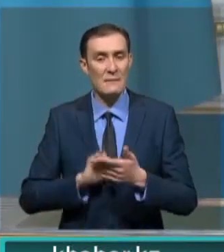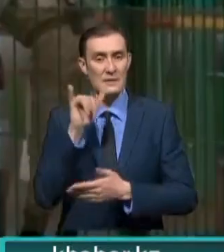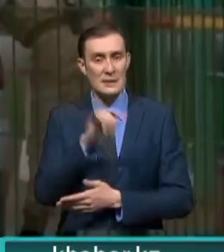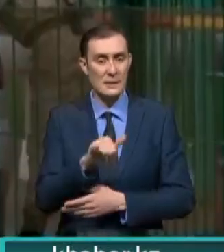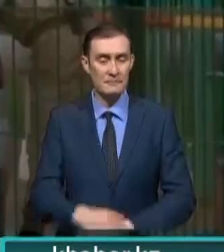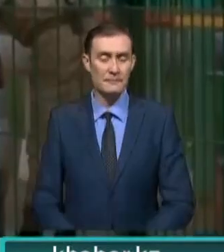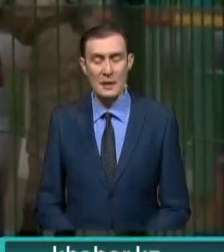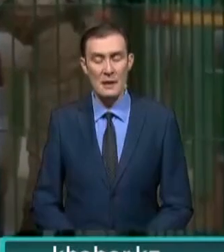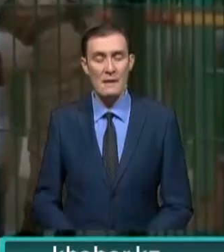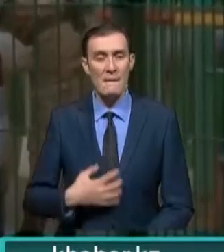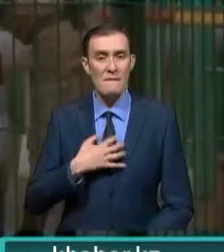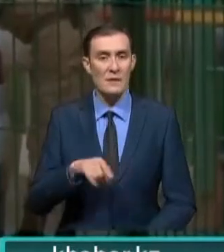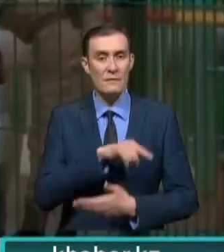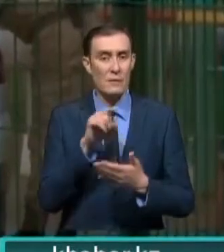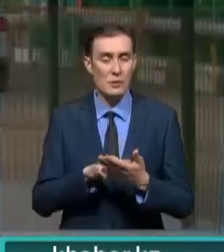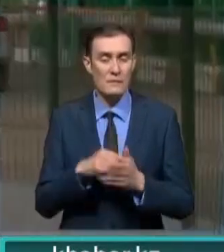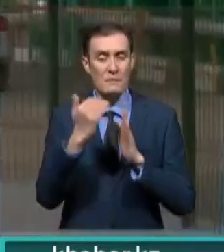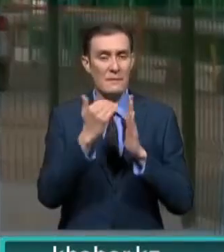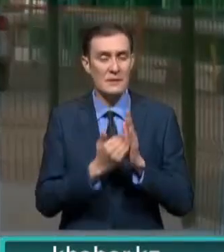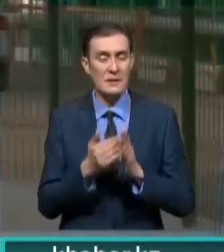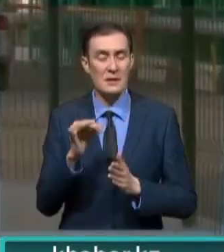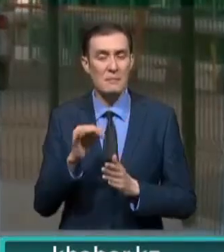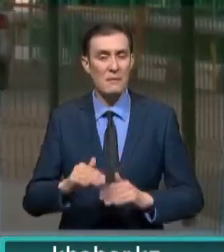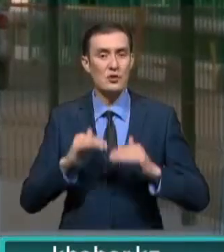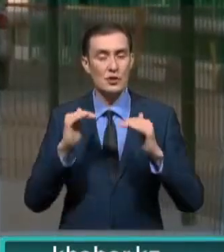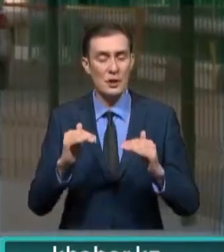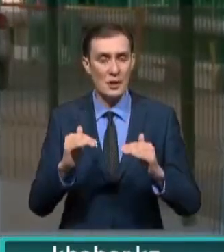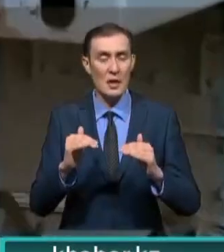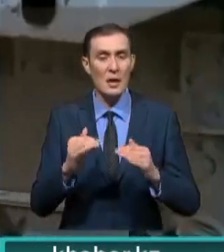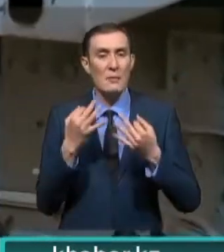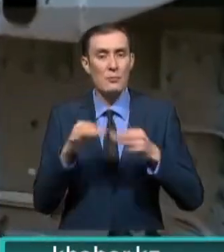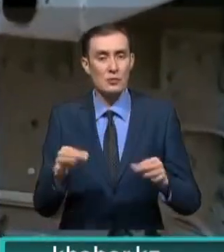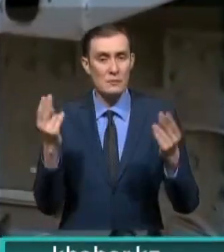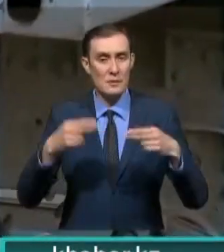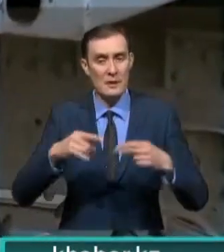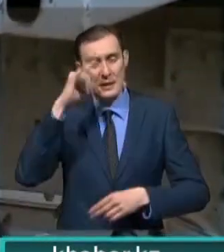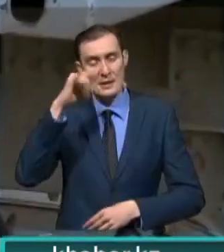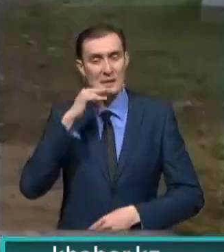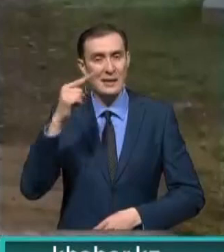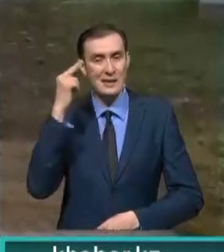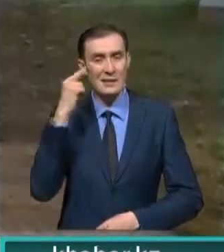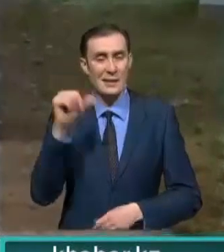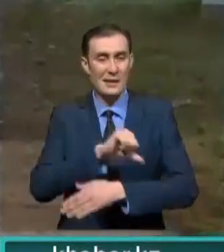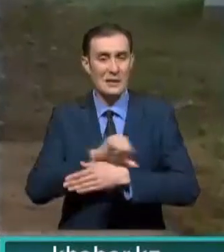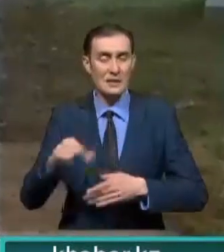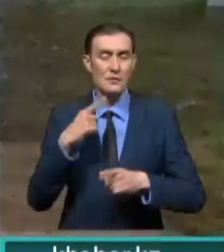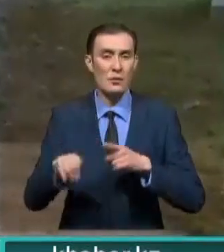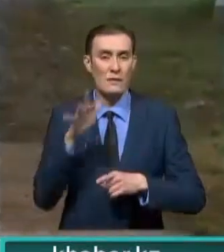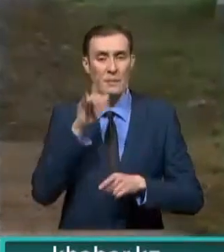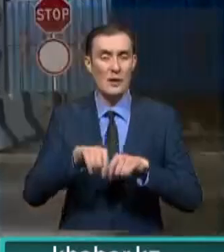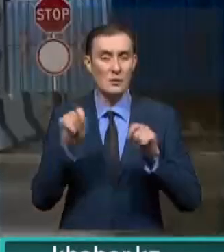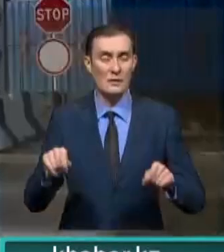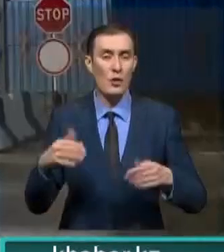визитом. Важным вопросом двусторонней повестки дня является повышение пропускной способности на казахско-кыргызской границе. В ближайшее время